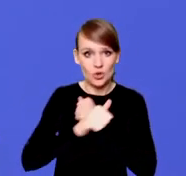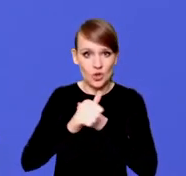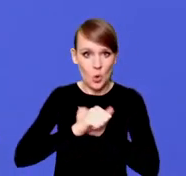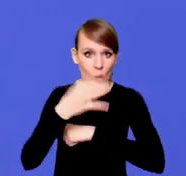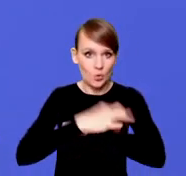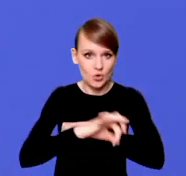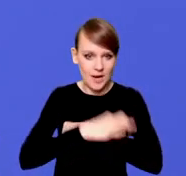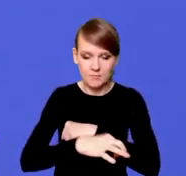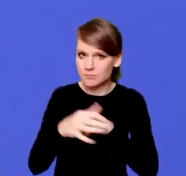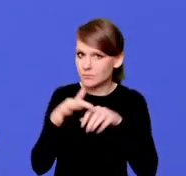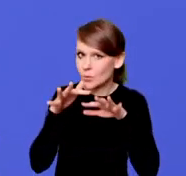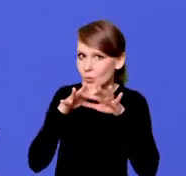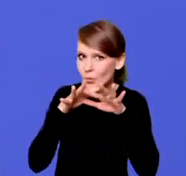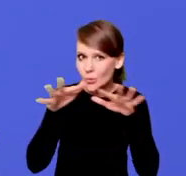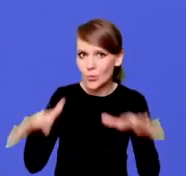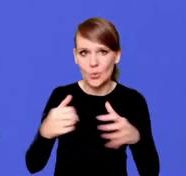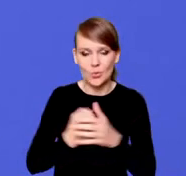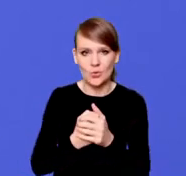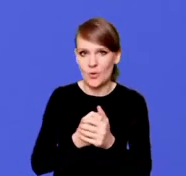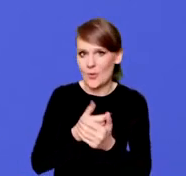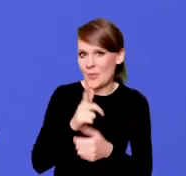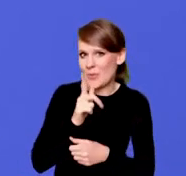to imponująca liczba uczelni,